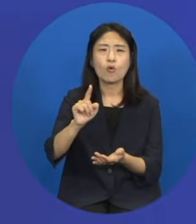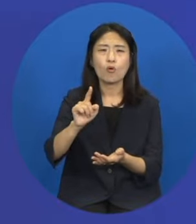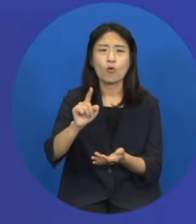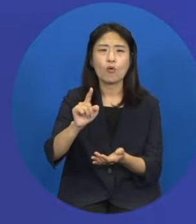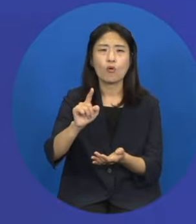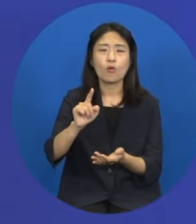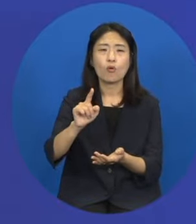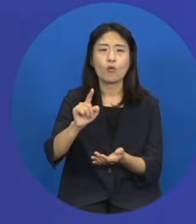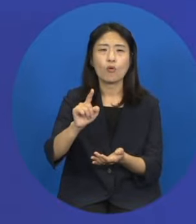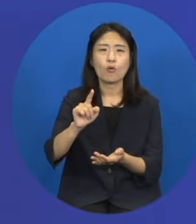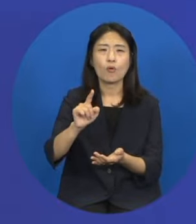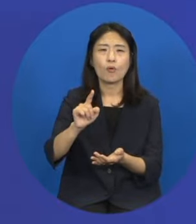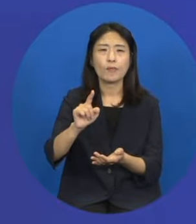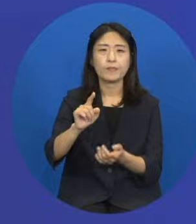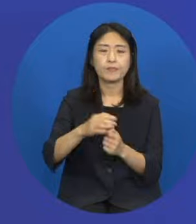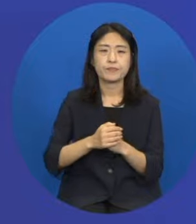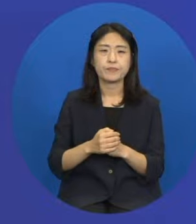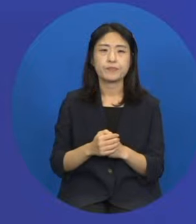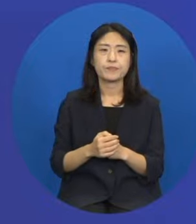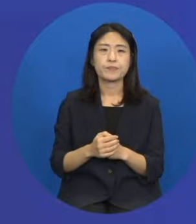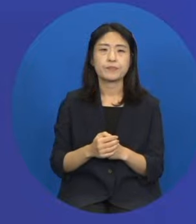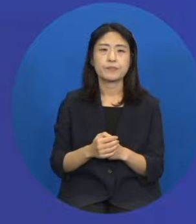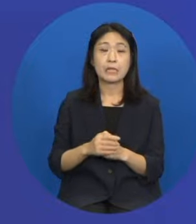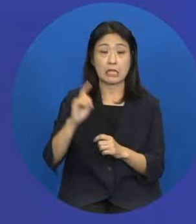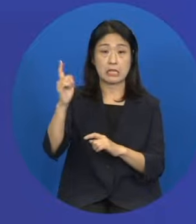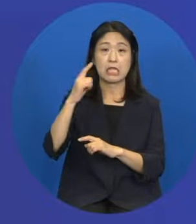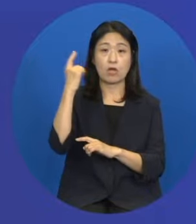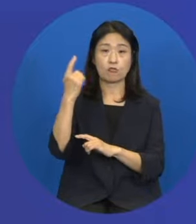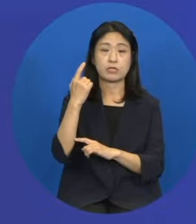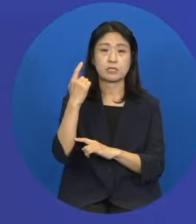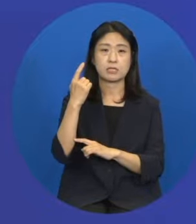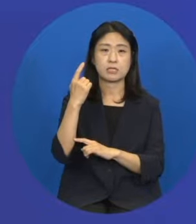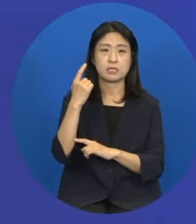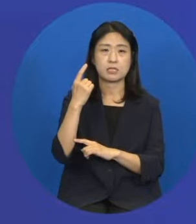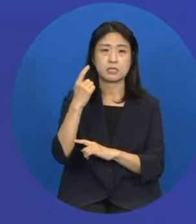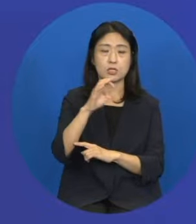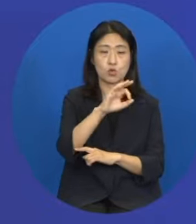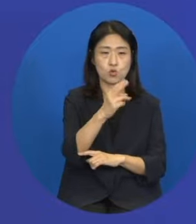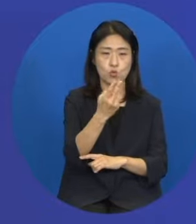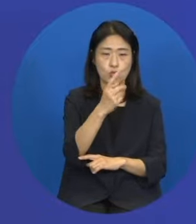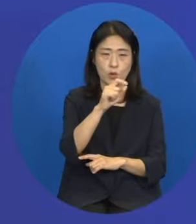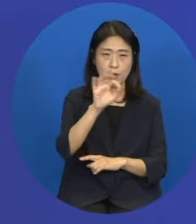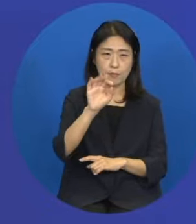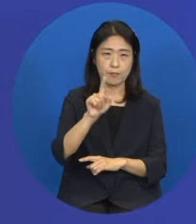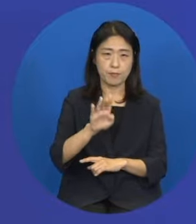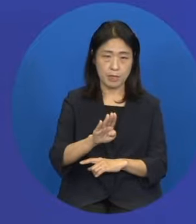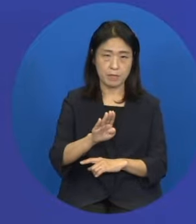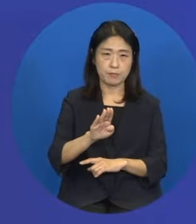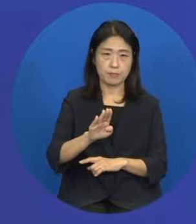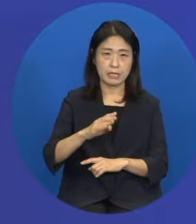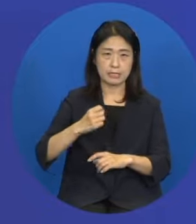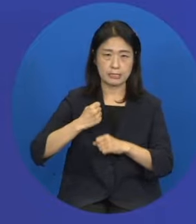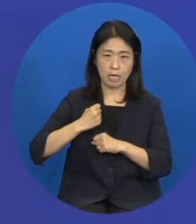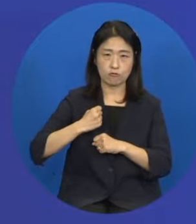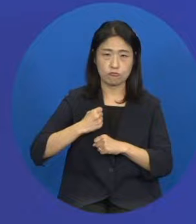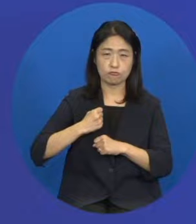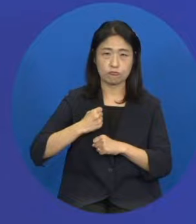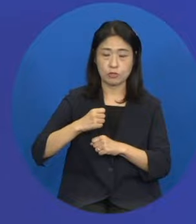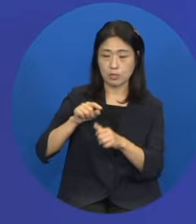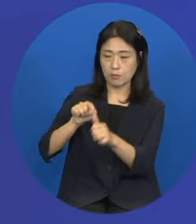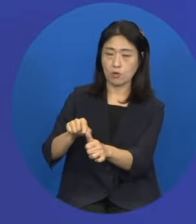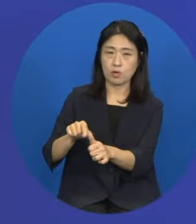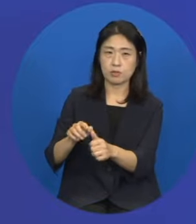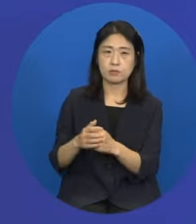있었다. 그것이 사무엘상 24장입니다. 다윗이 요압 장군을 시켜서 이 나라의 이